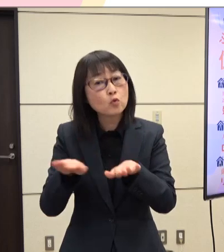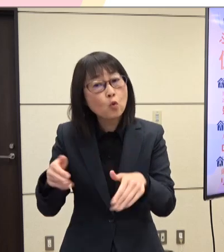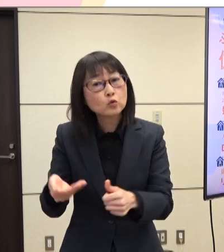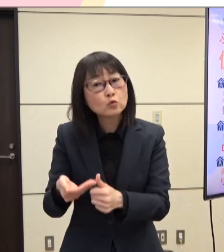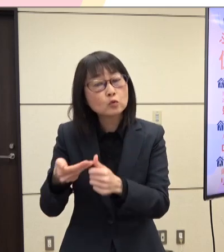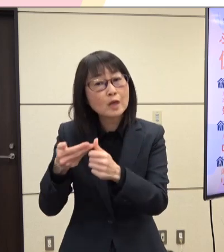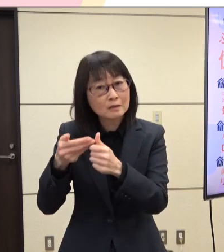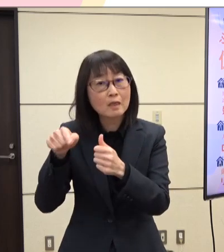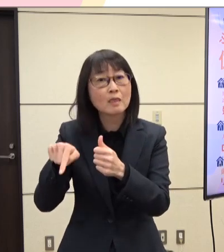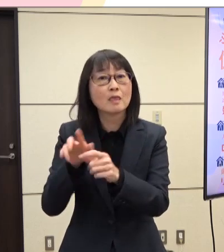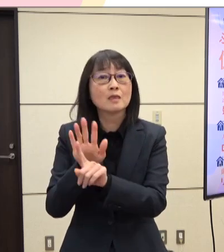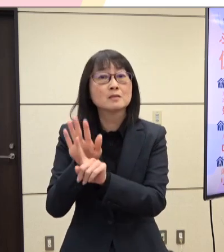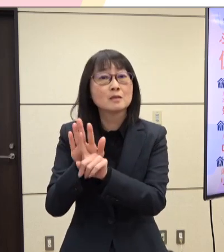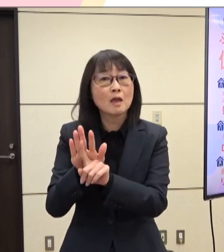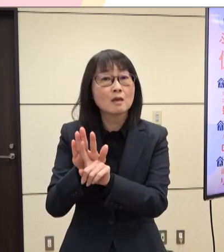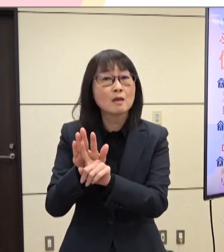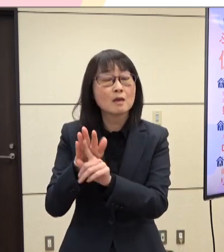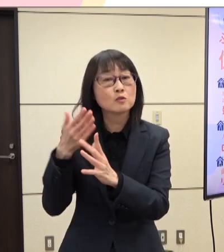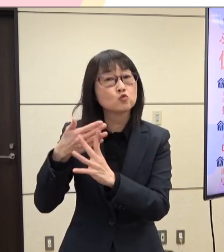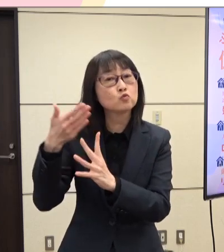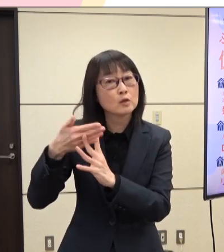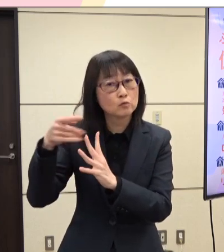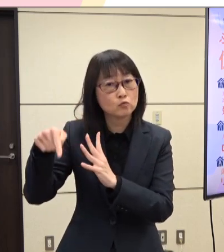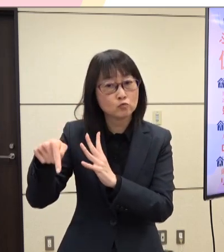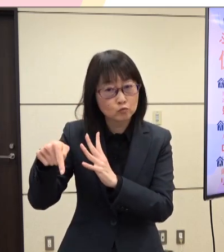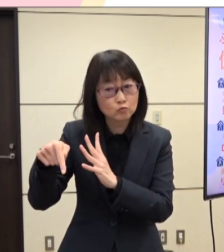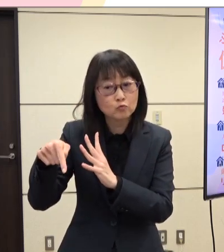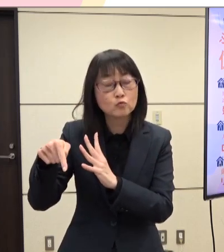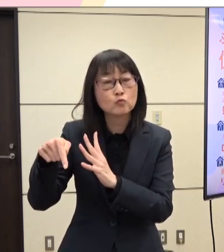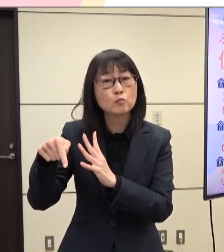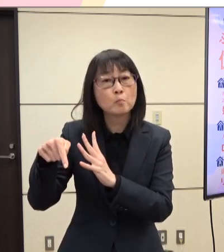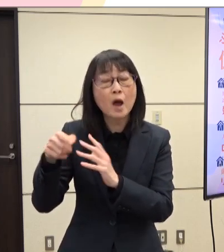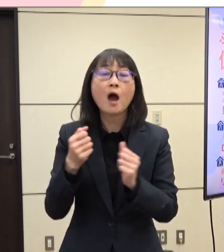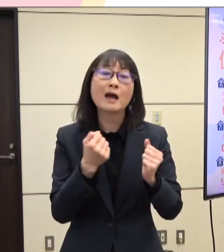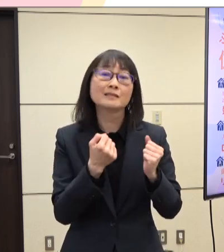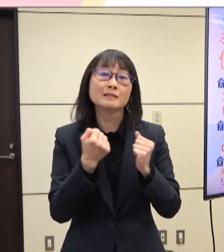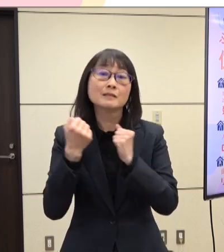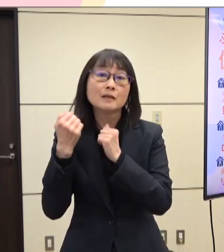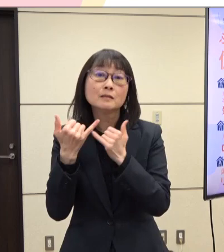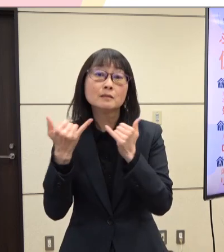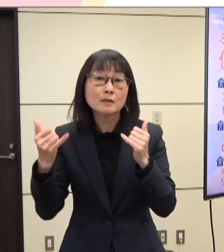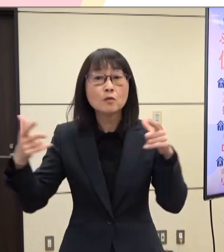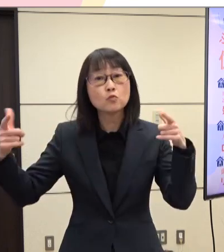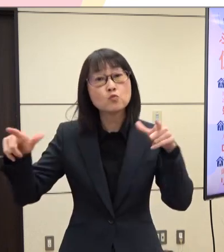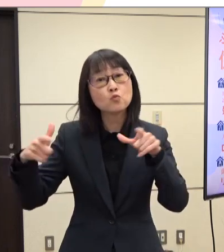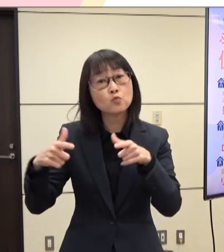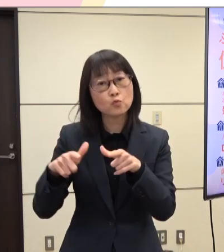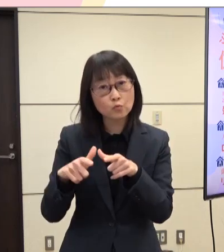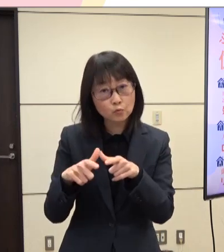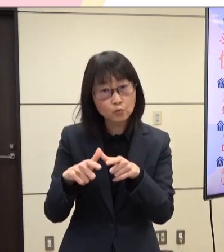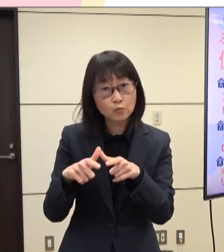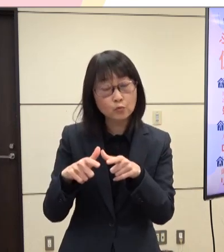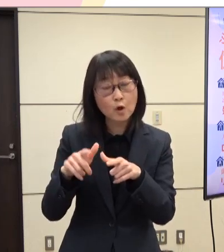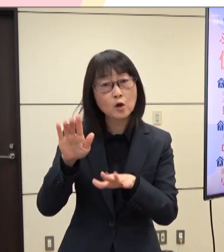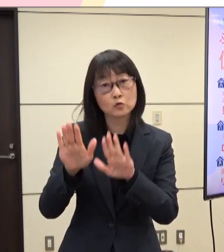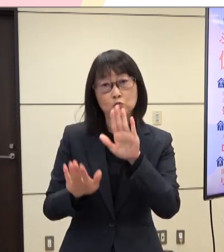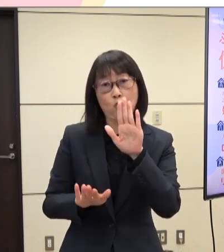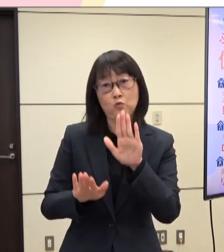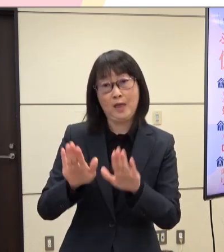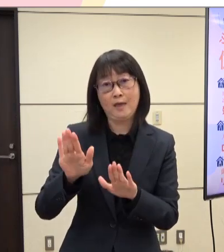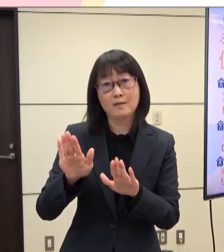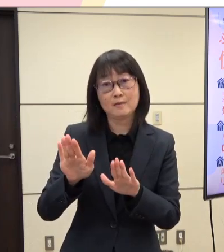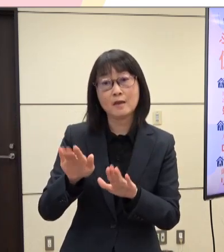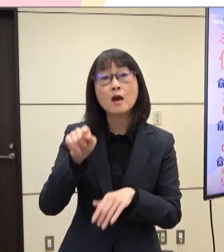もう自主避難者の皆さんの帰還というのもだいぶ落ち着いてまいりましたので、子育て世